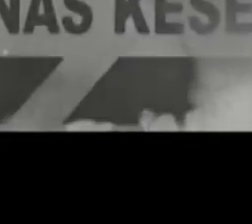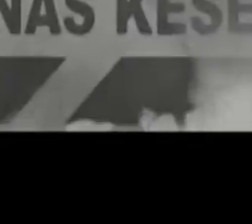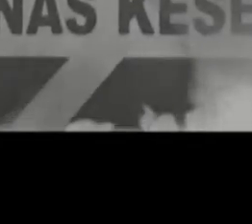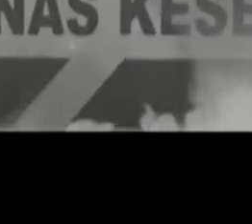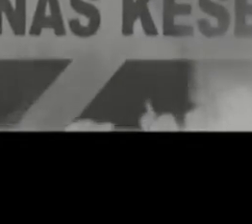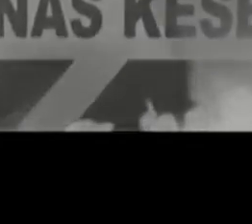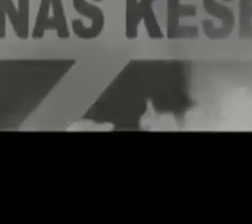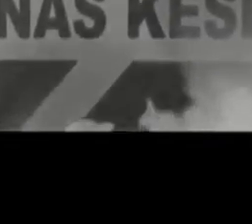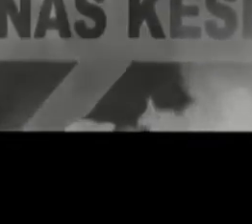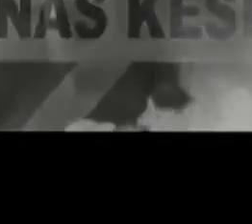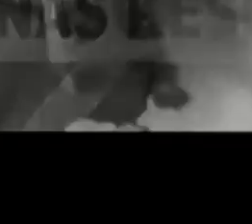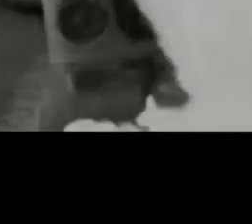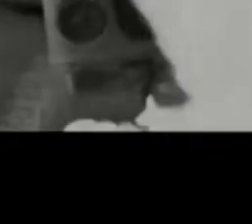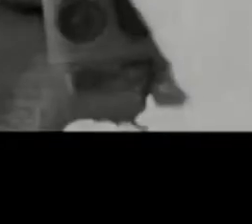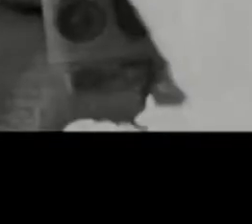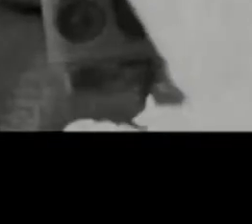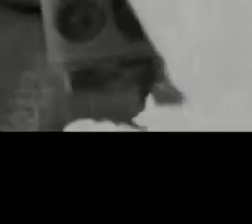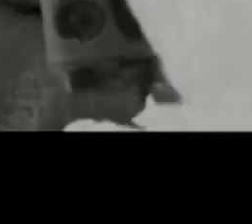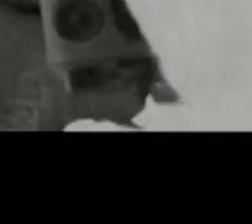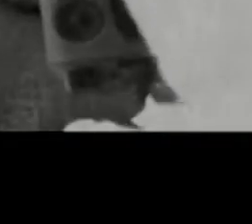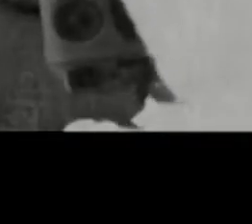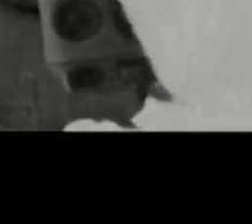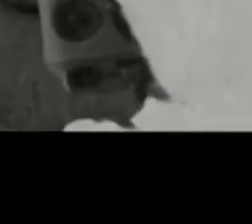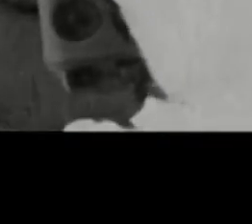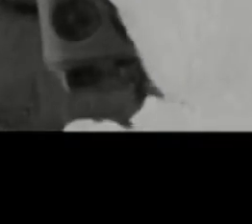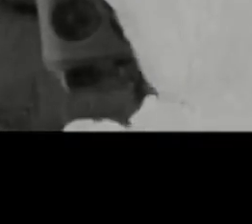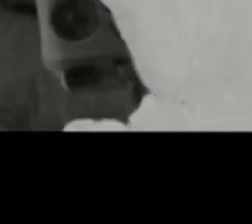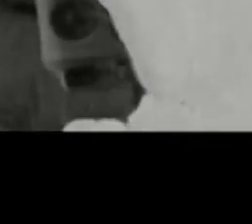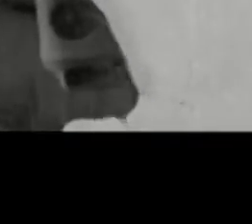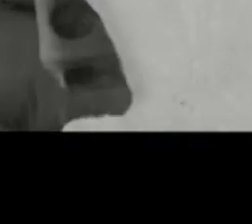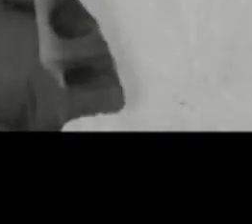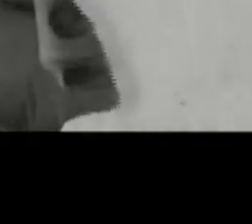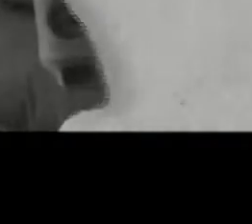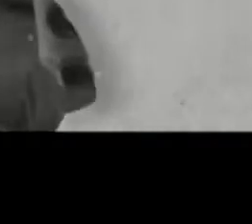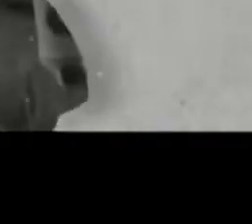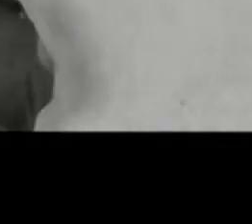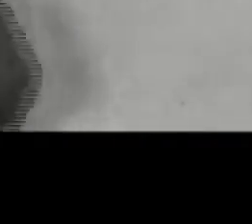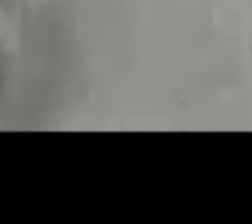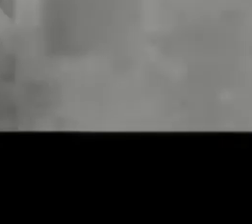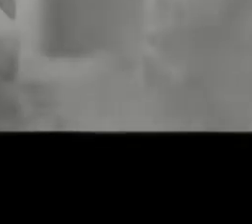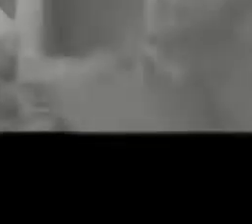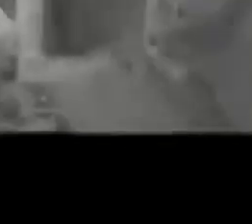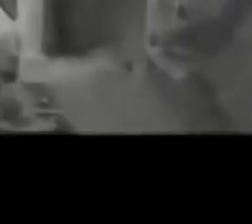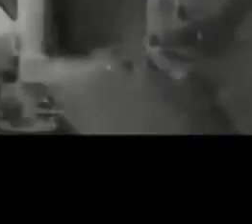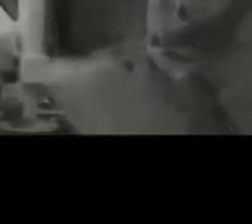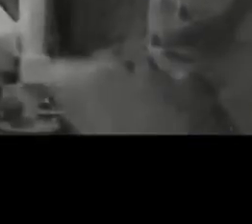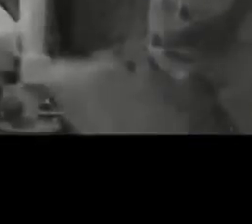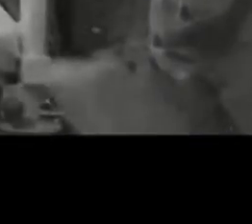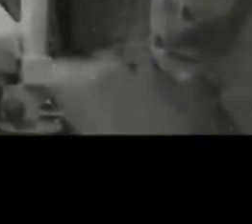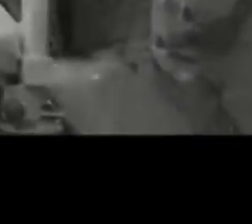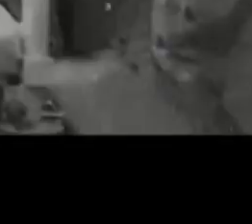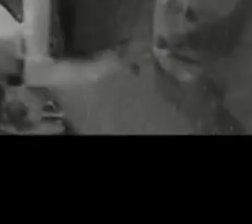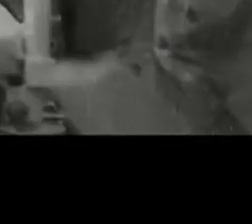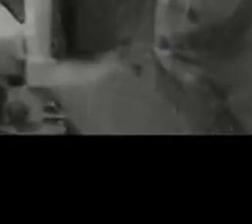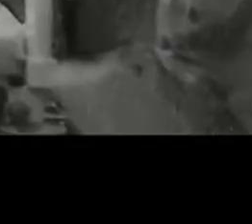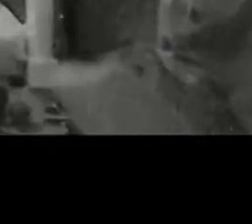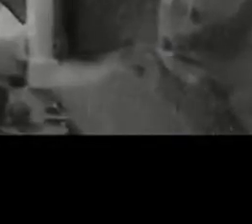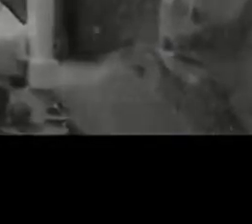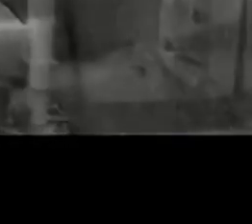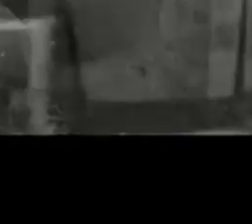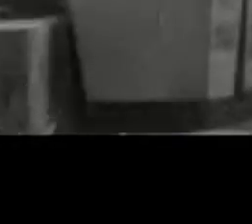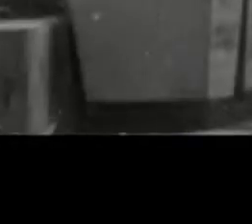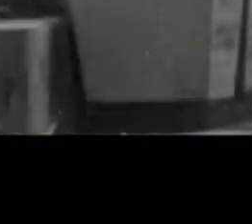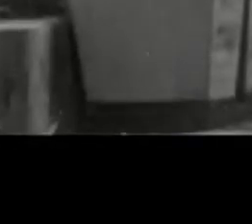ada mereka yang jatuh ada mereka yang sakit Hai kayak kehilangan ada mereka yang menyenangkan